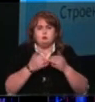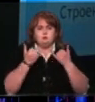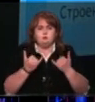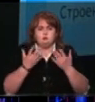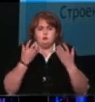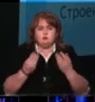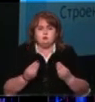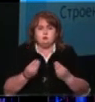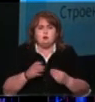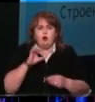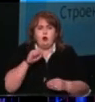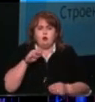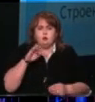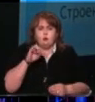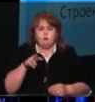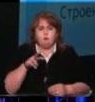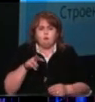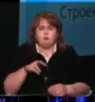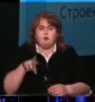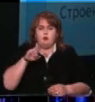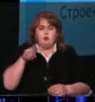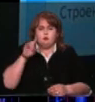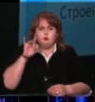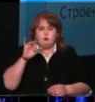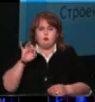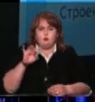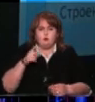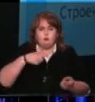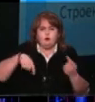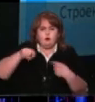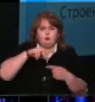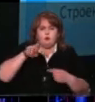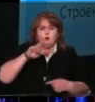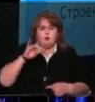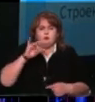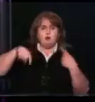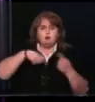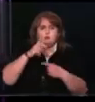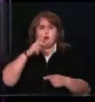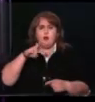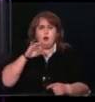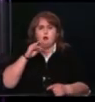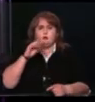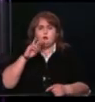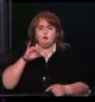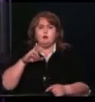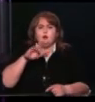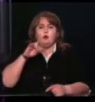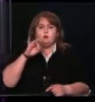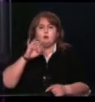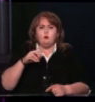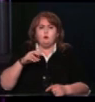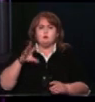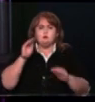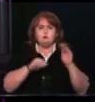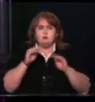сегодняшний день. Итак, атом, ядро. Вокруг ядра вращаются электроны. Ядро само по себе состоит